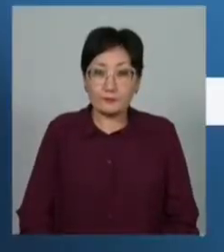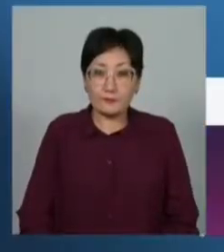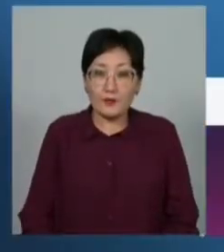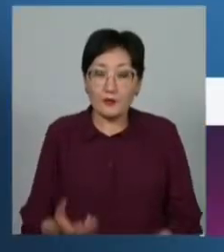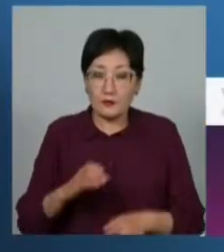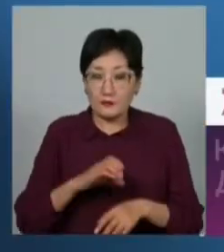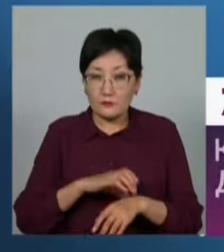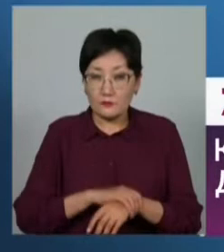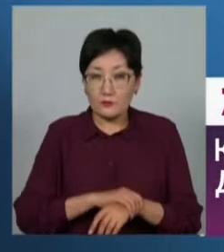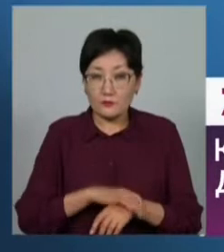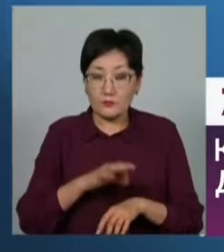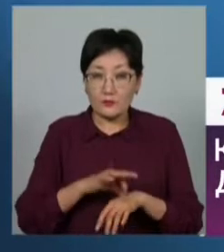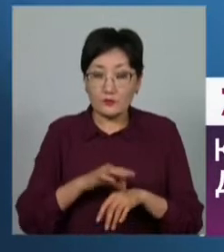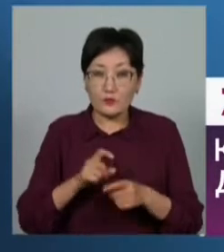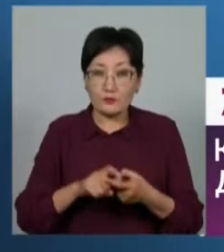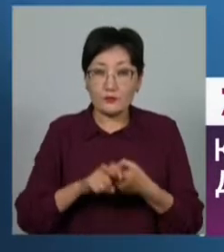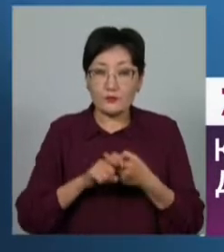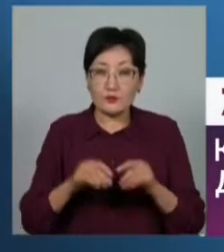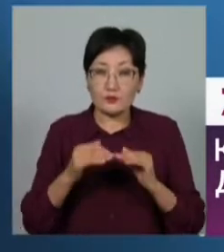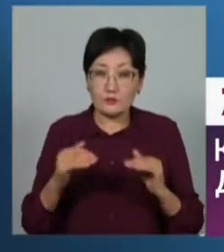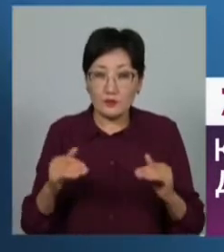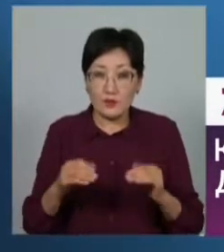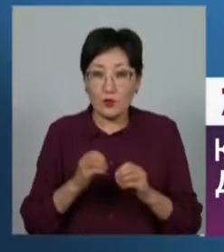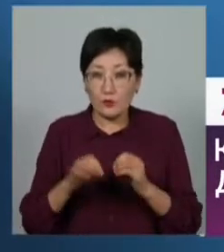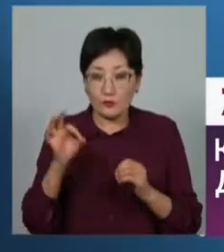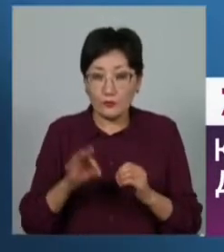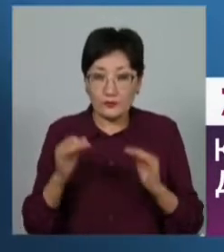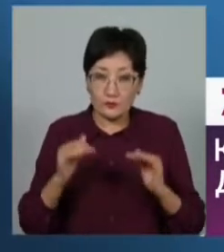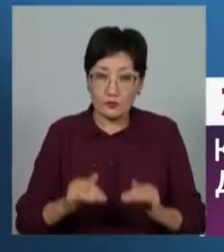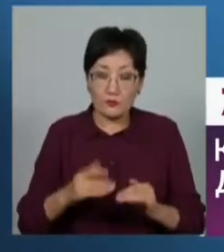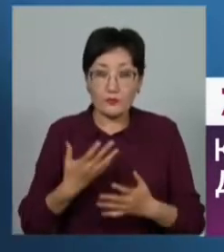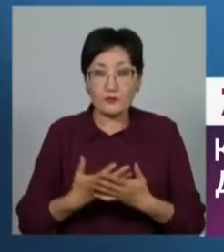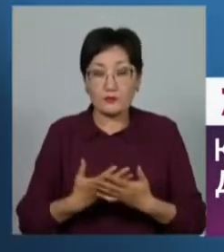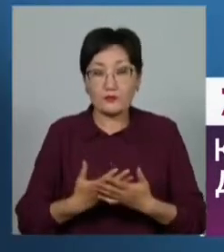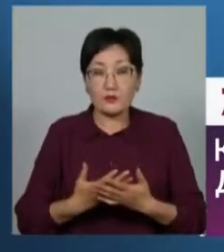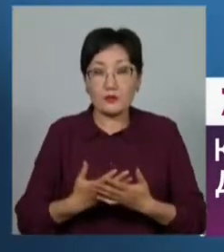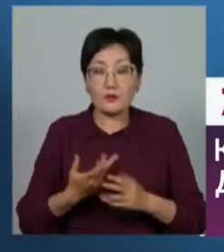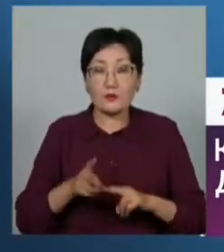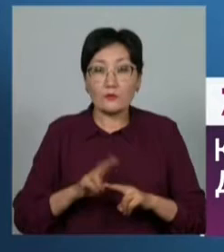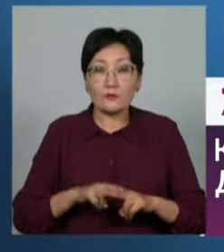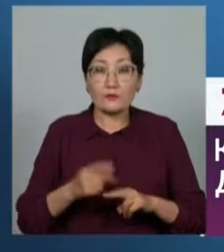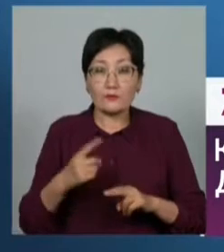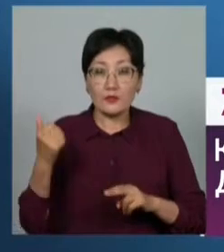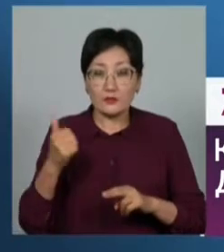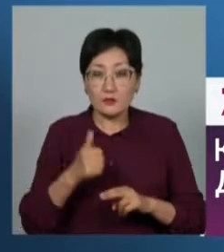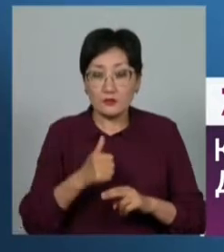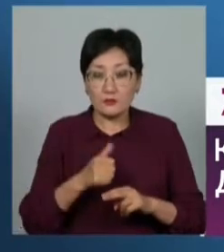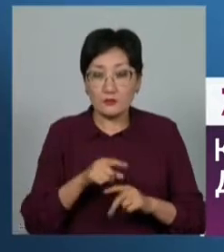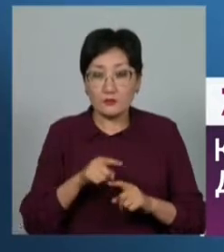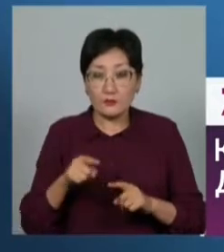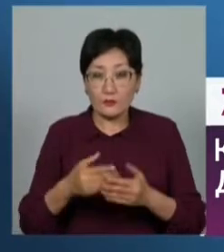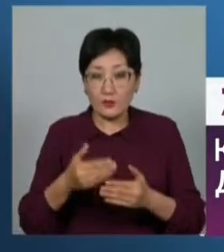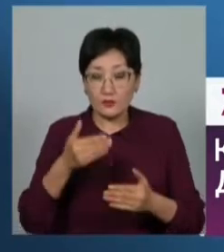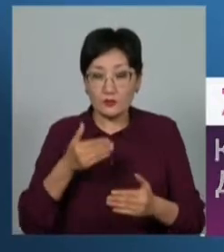Симптоматикалық аурудың деңгейі 10%-ға төмендеді. Мысалы, осы бір апта